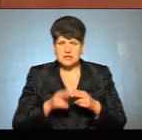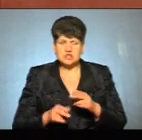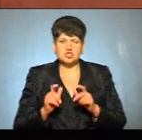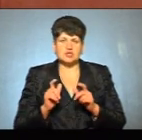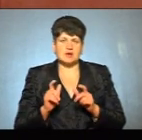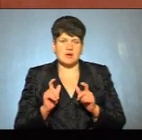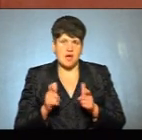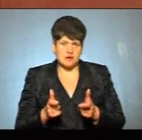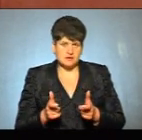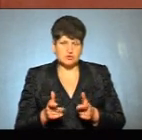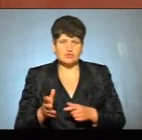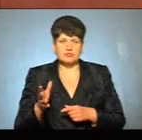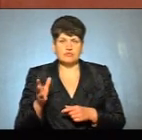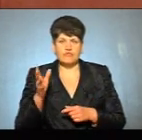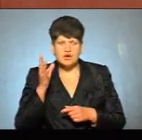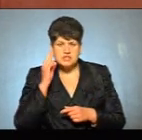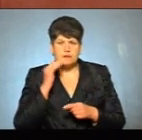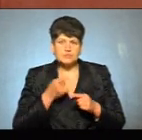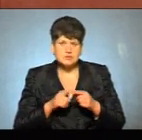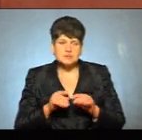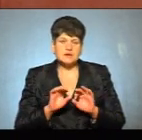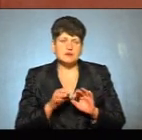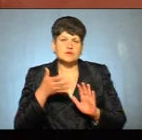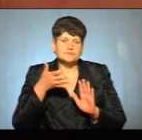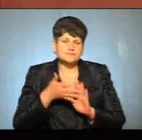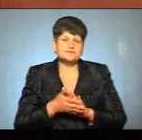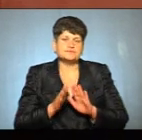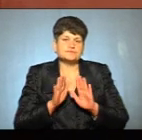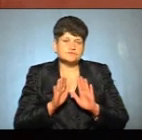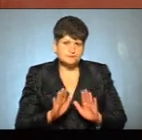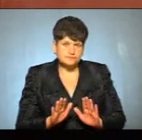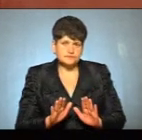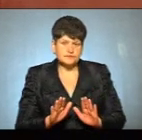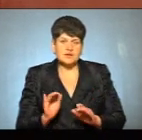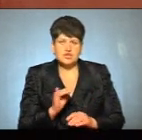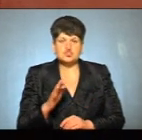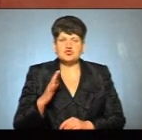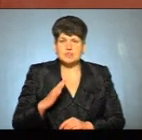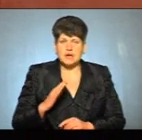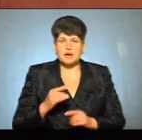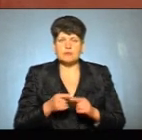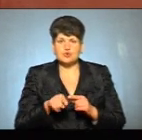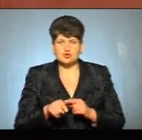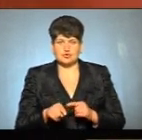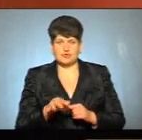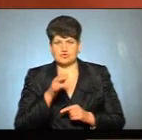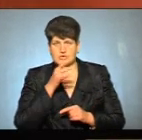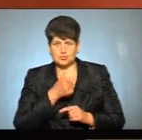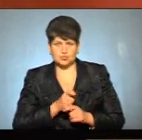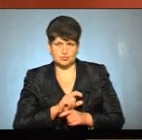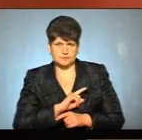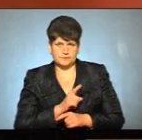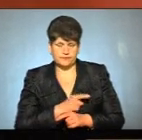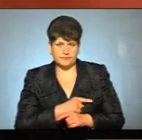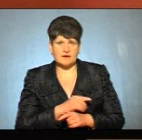карантину. Вважаємо це біблійно обґрунтованим і тому чекаємо цього часу з нетерпінням.